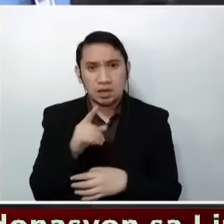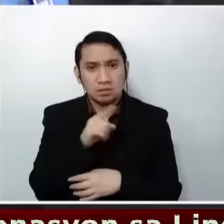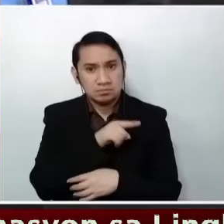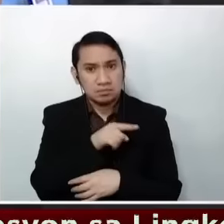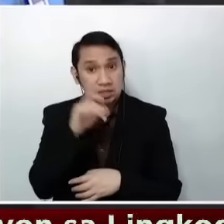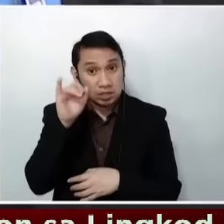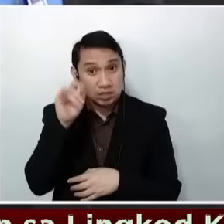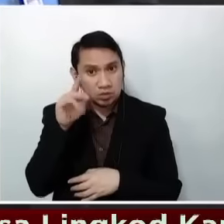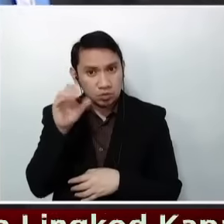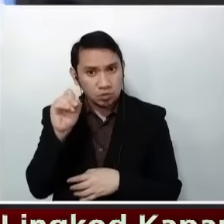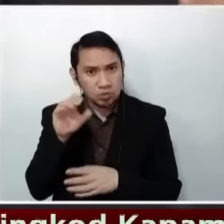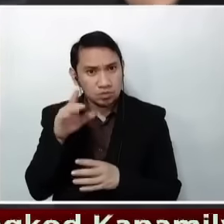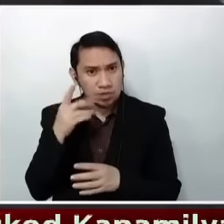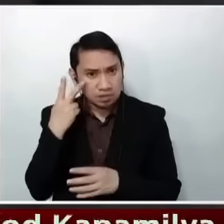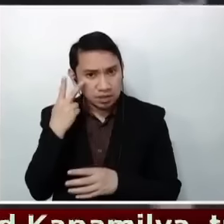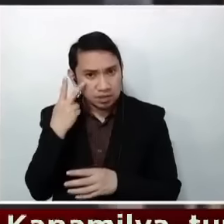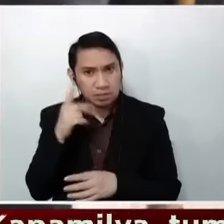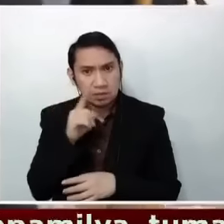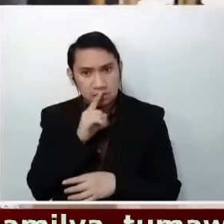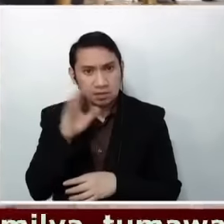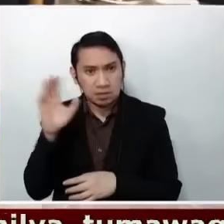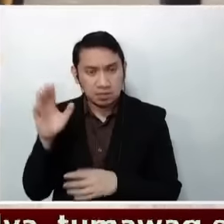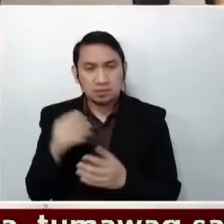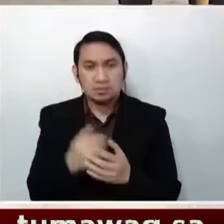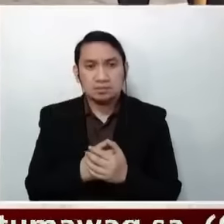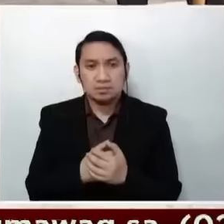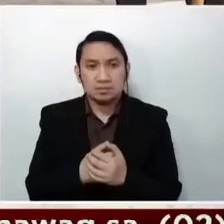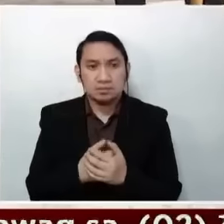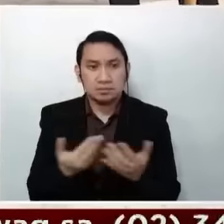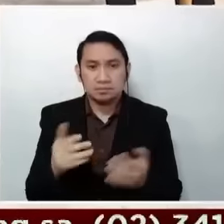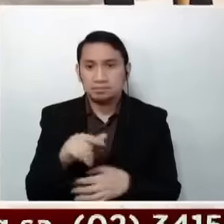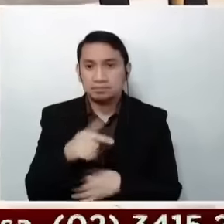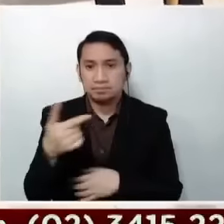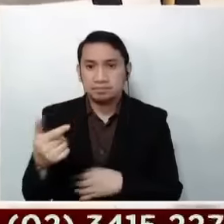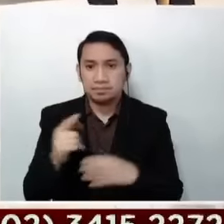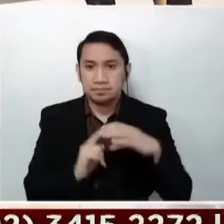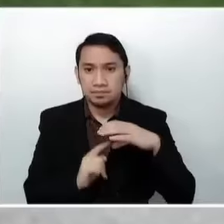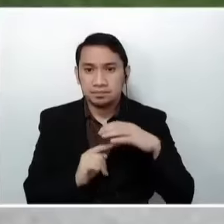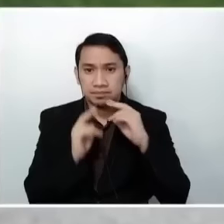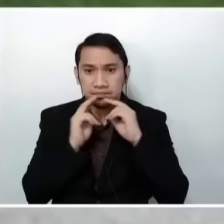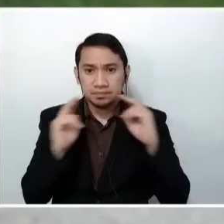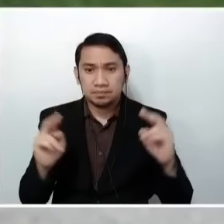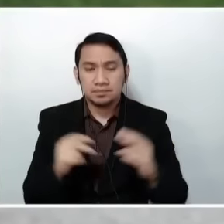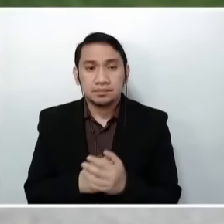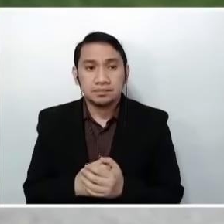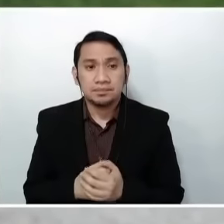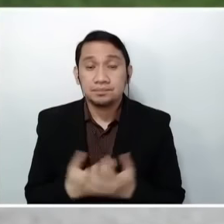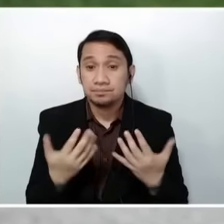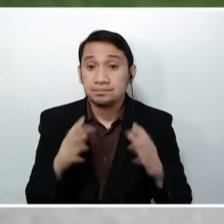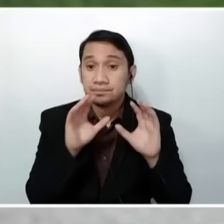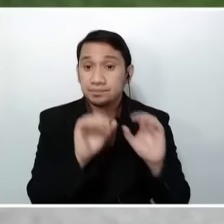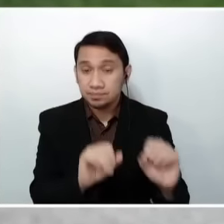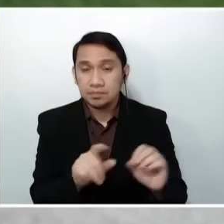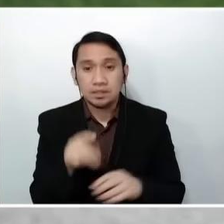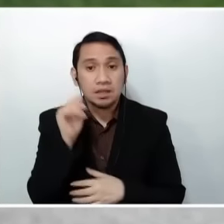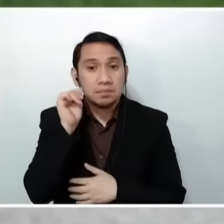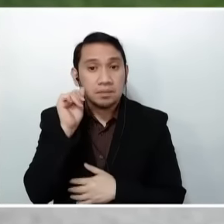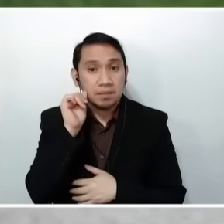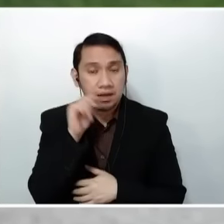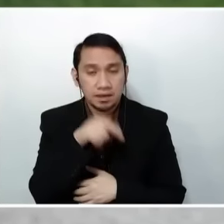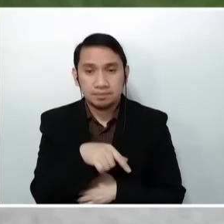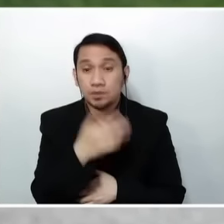Isko. Sherian Torres, ABS-CBN News. Inaresto po ng NBI ang isang babae